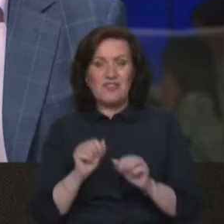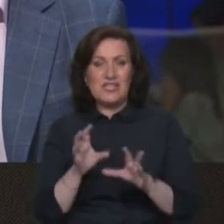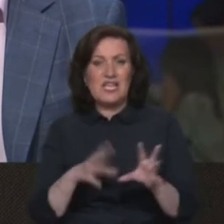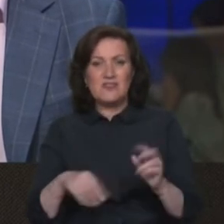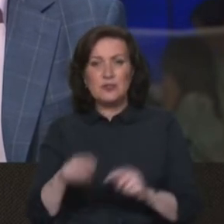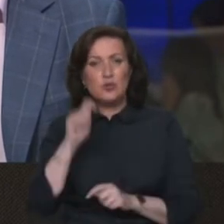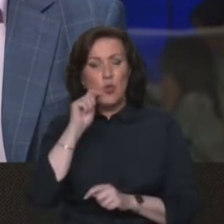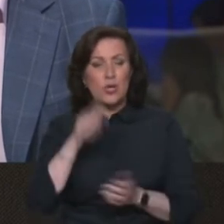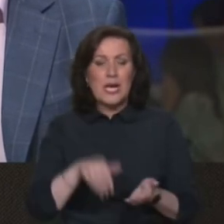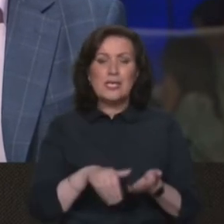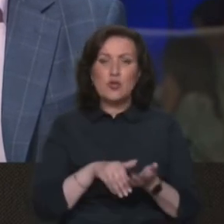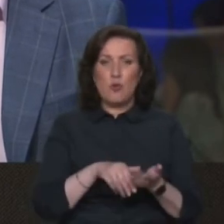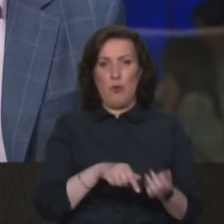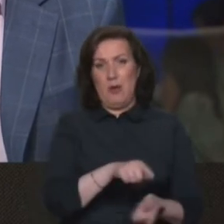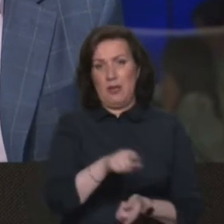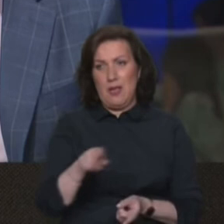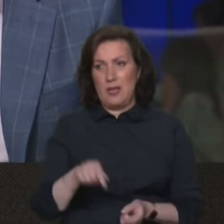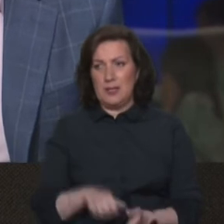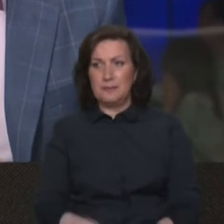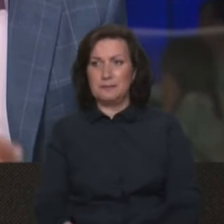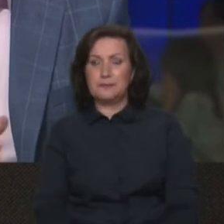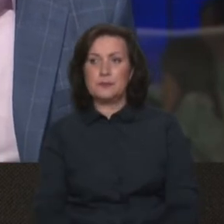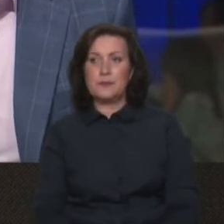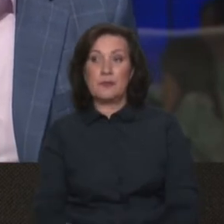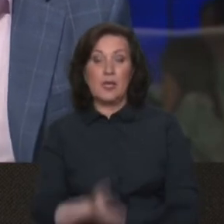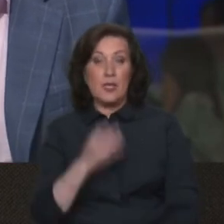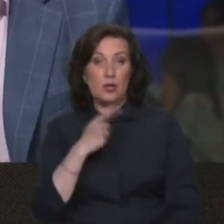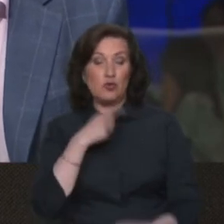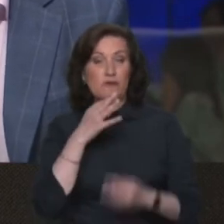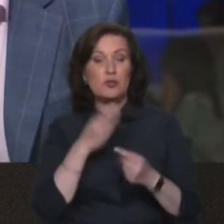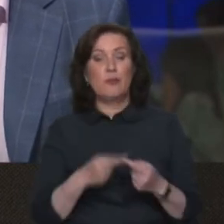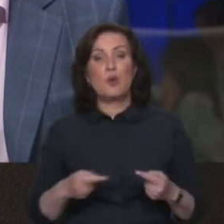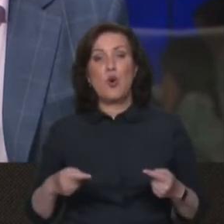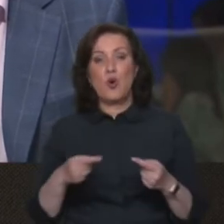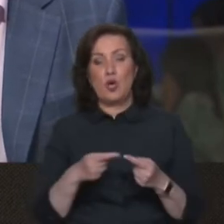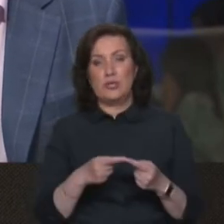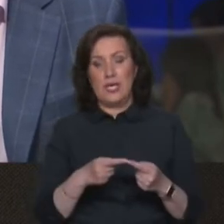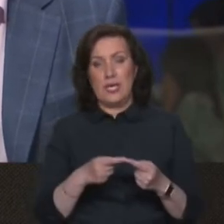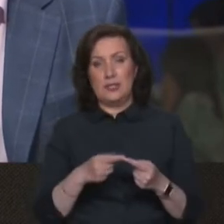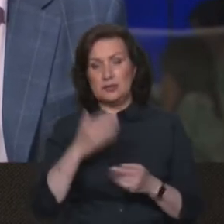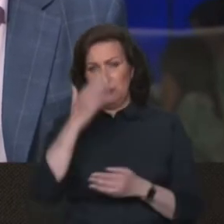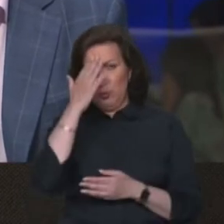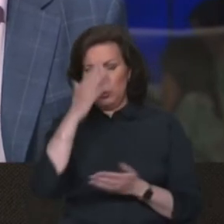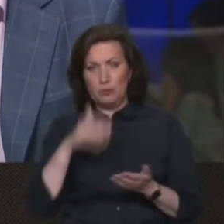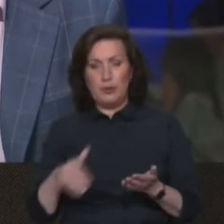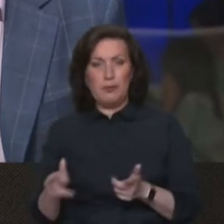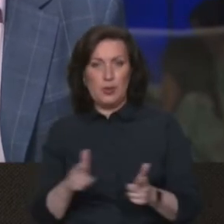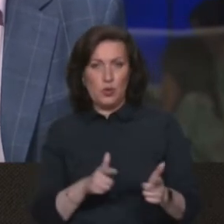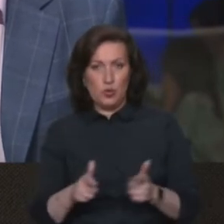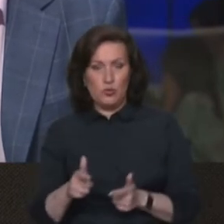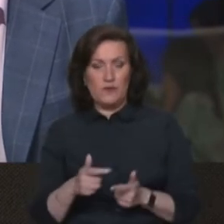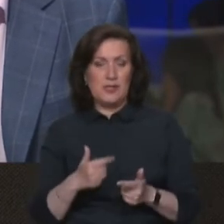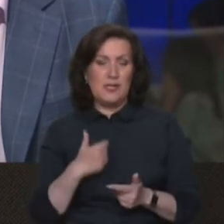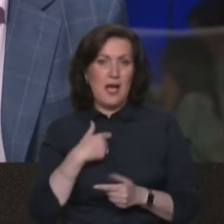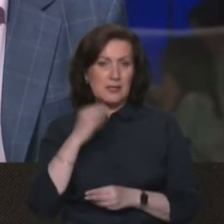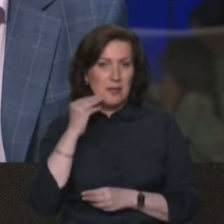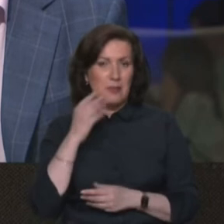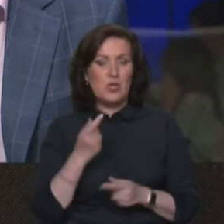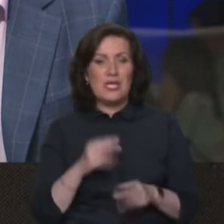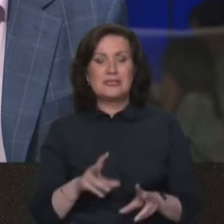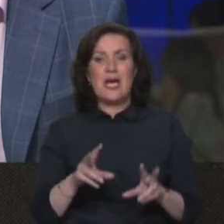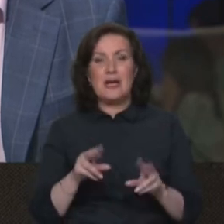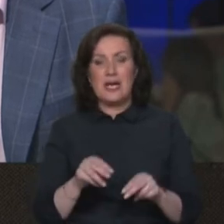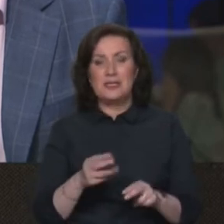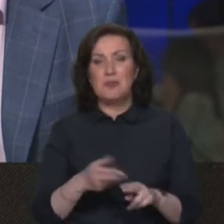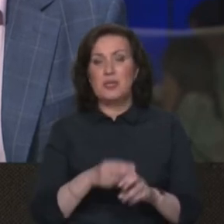Україна допомогла їм. Якщо говорити про конкретні способи підготовки, як на мене, одна з